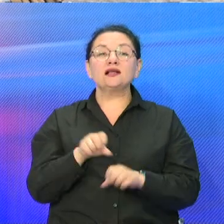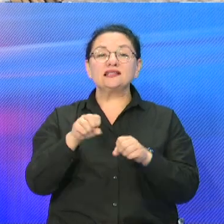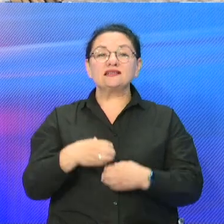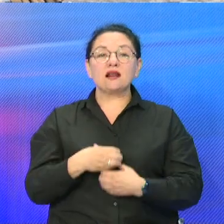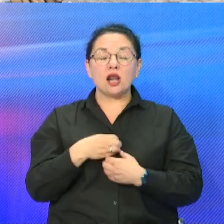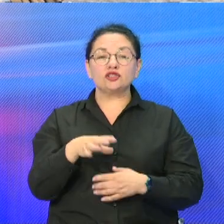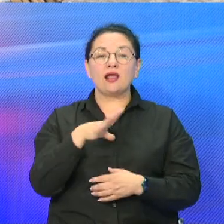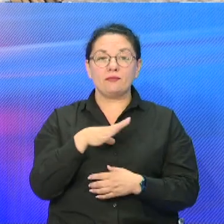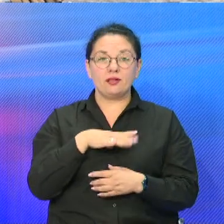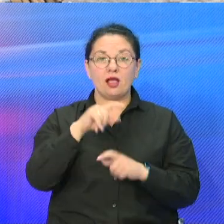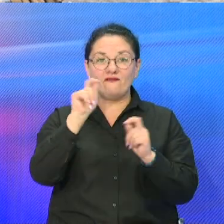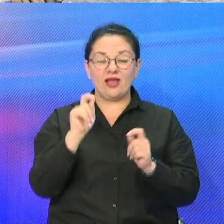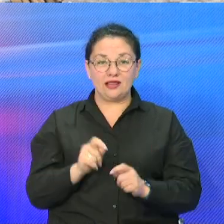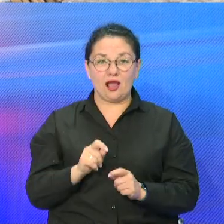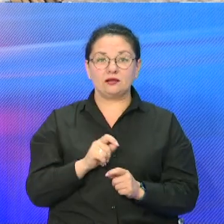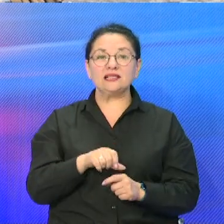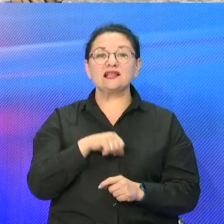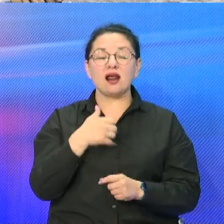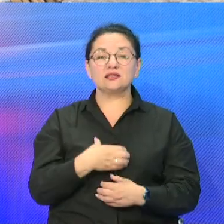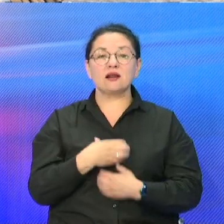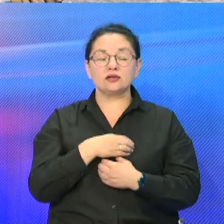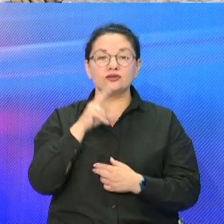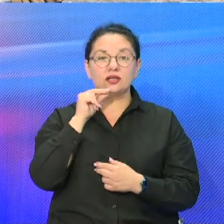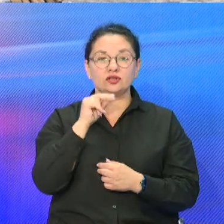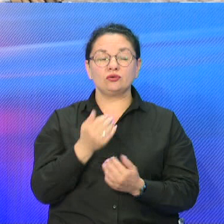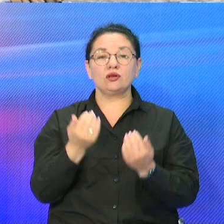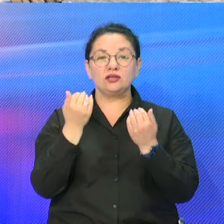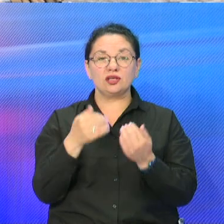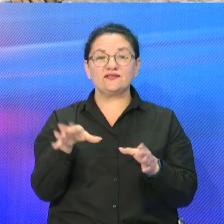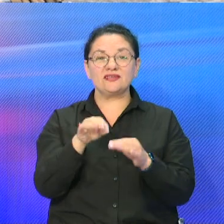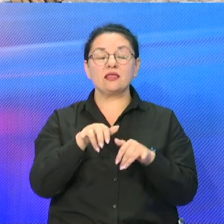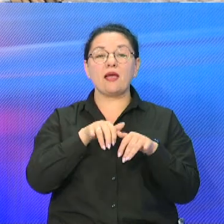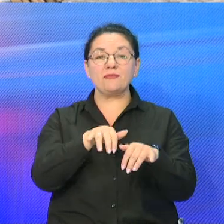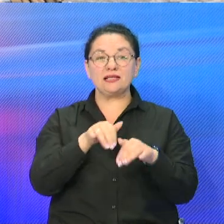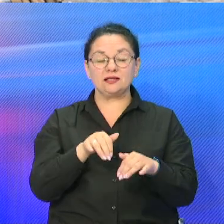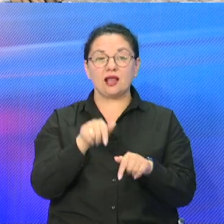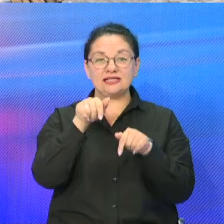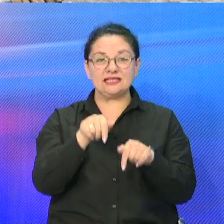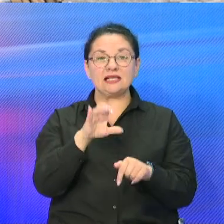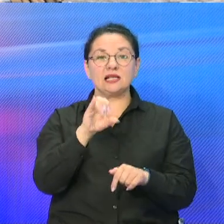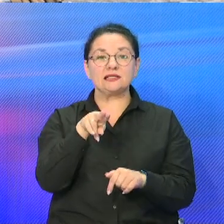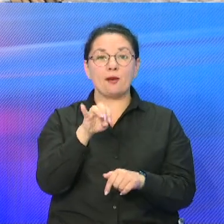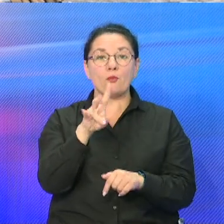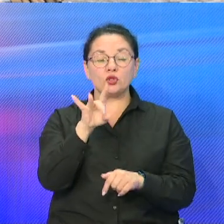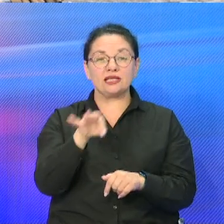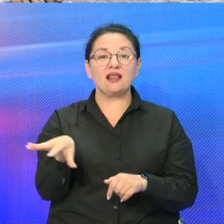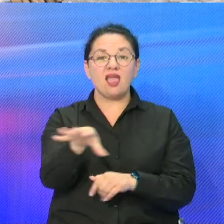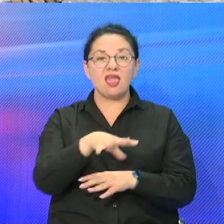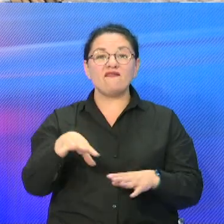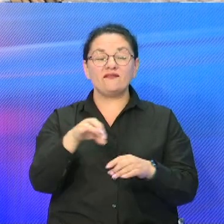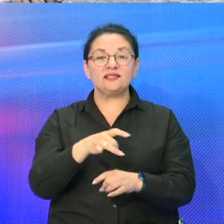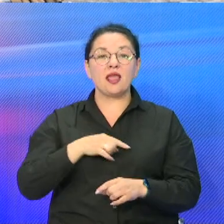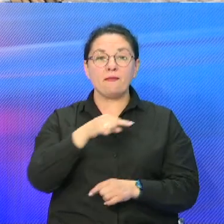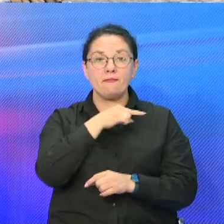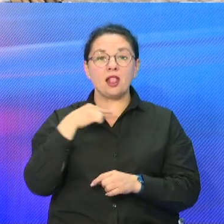дата. И сегодня на митингах здесь, в Сапоцкино, и во всей